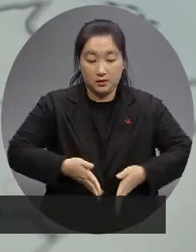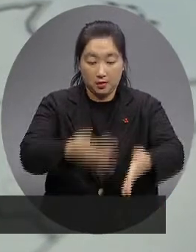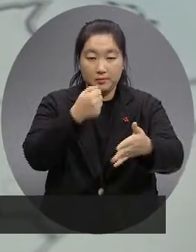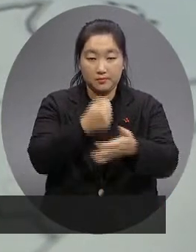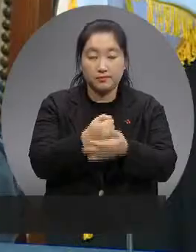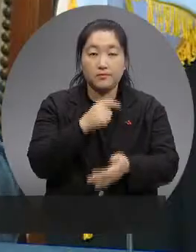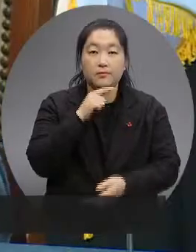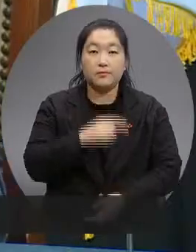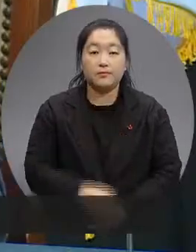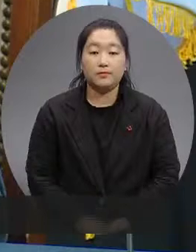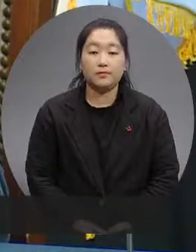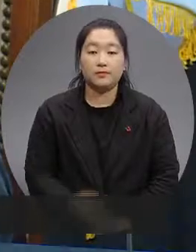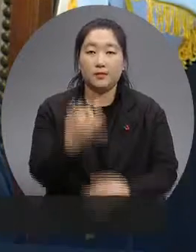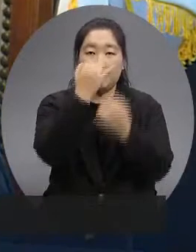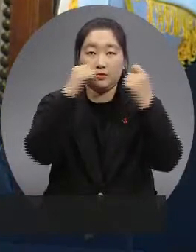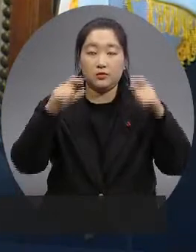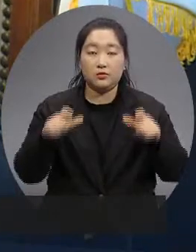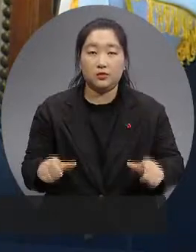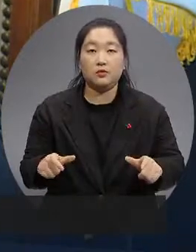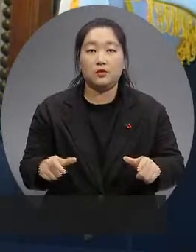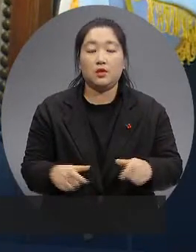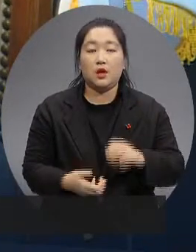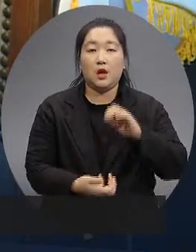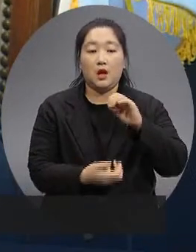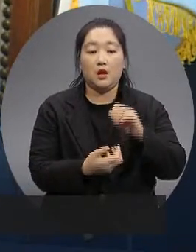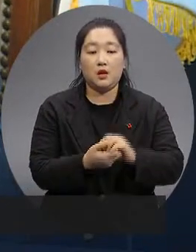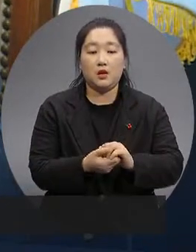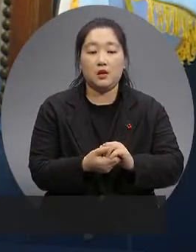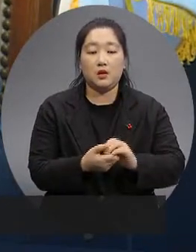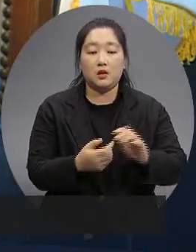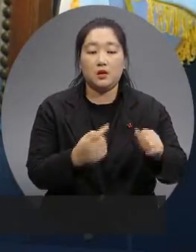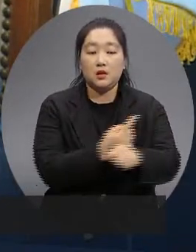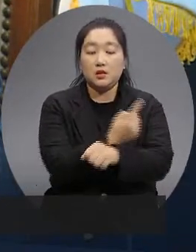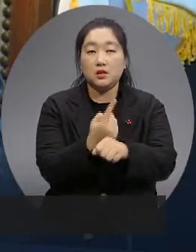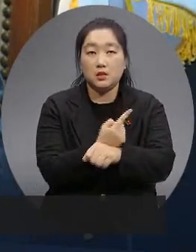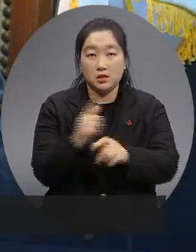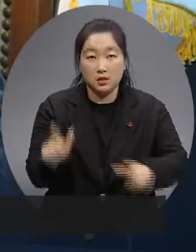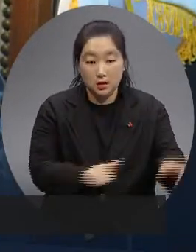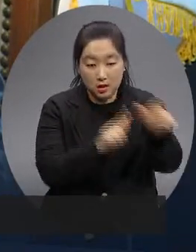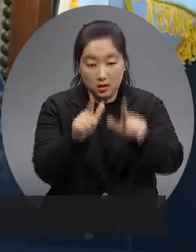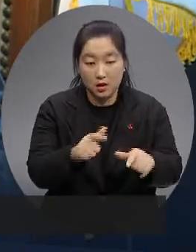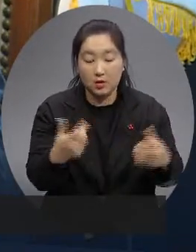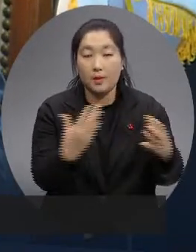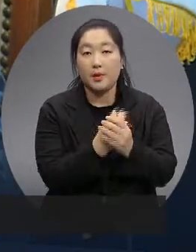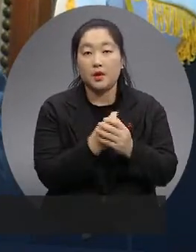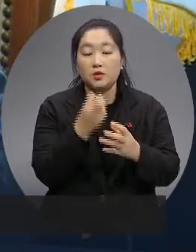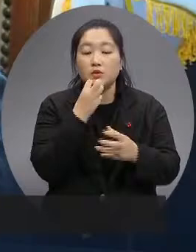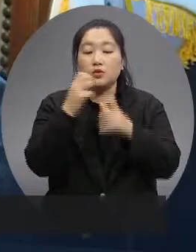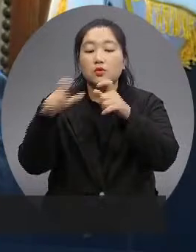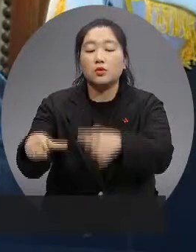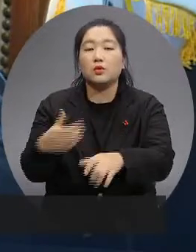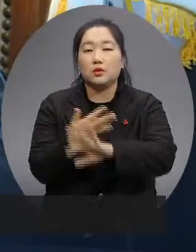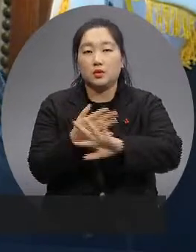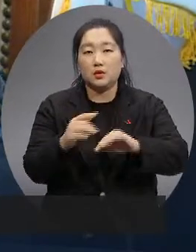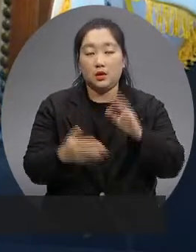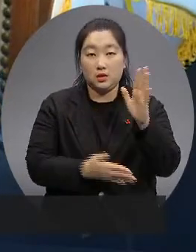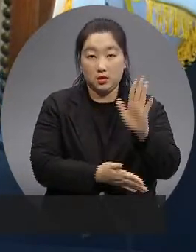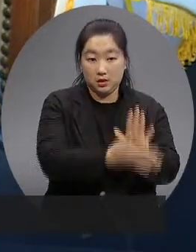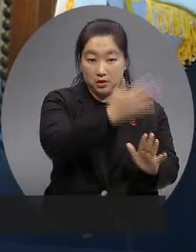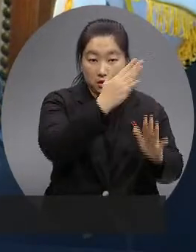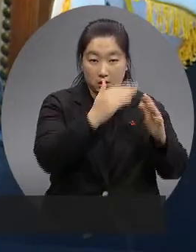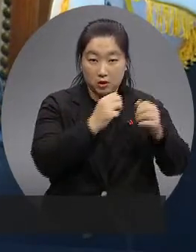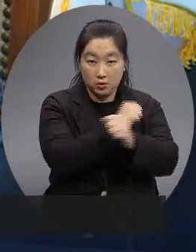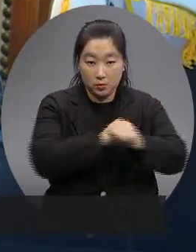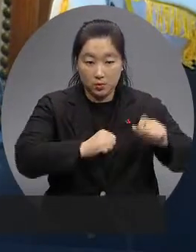뜻입니다. 충청권의 1시간 생활권의 완성과 수도권 및 다른